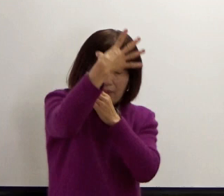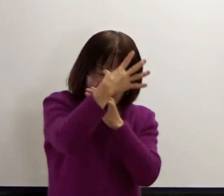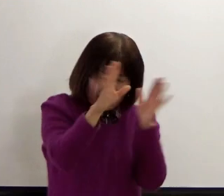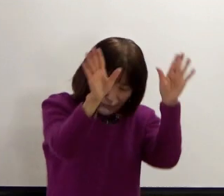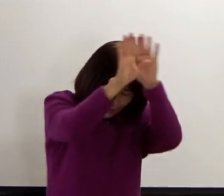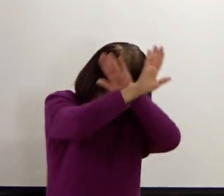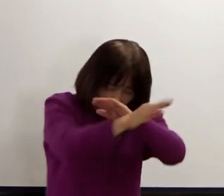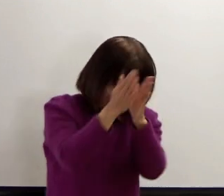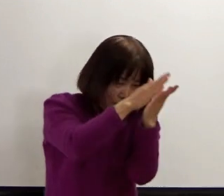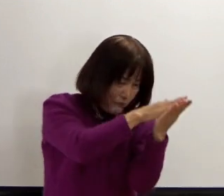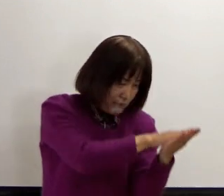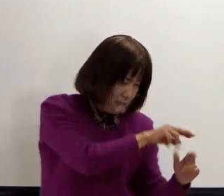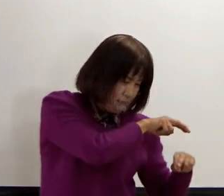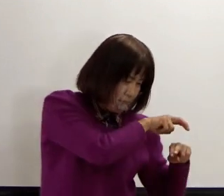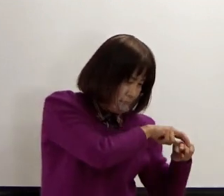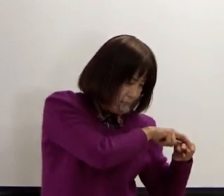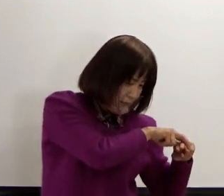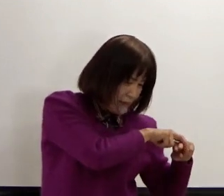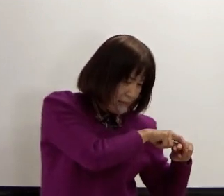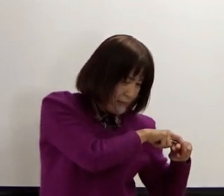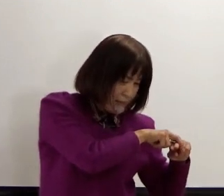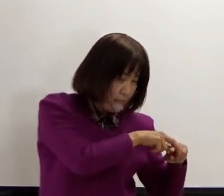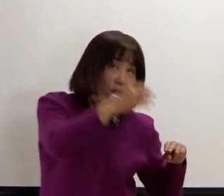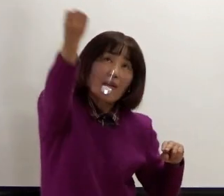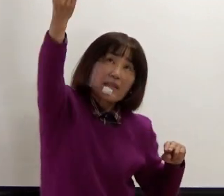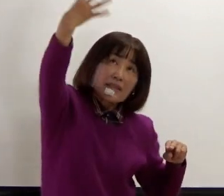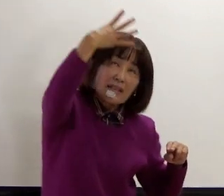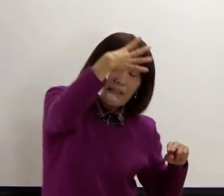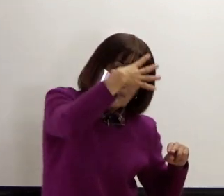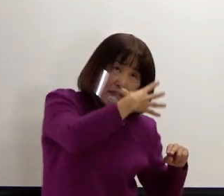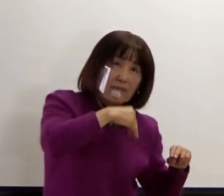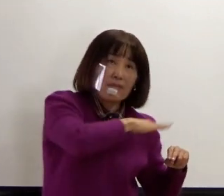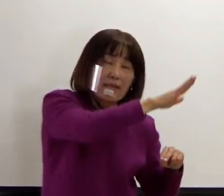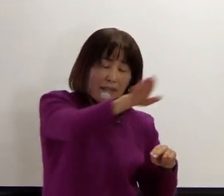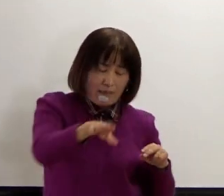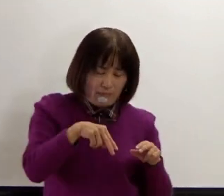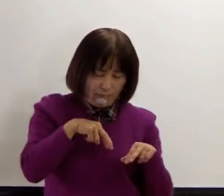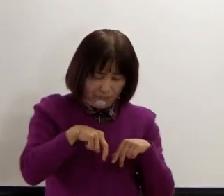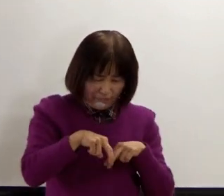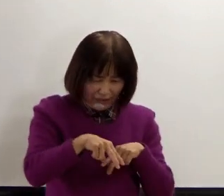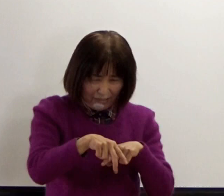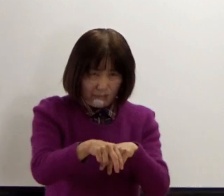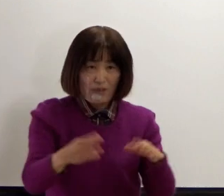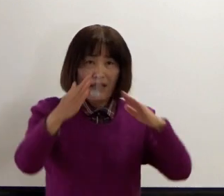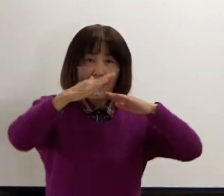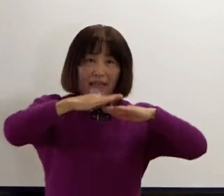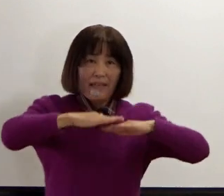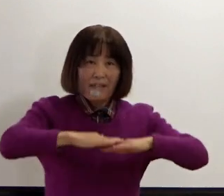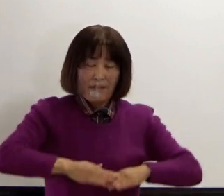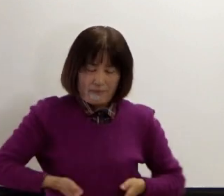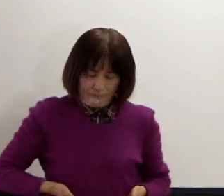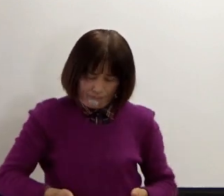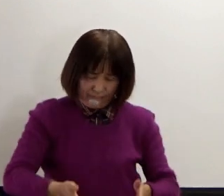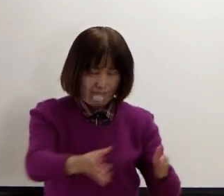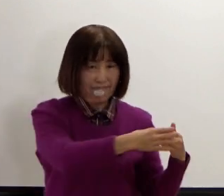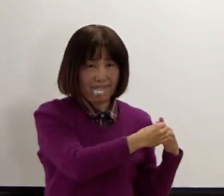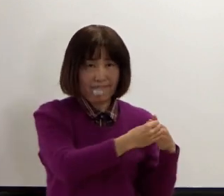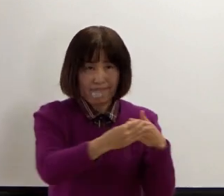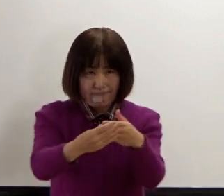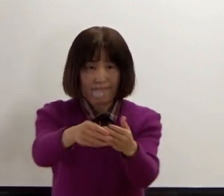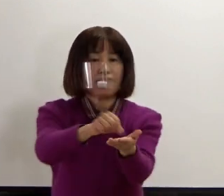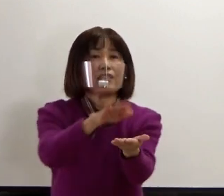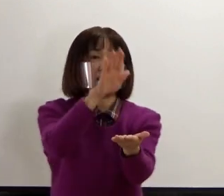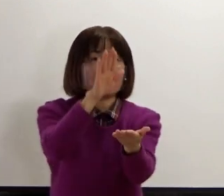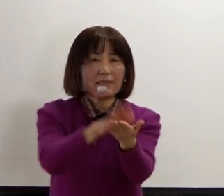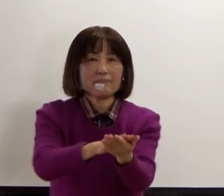の影に座している者たちを照らし、我らの歩みを平和の道に導くと、まあ、もちろんこの天使から